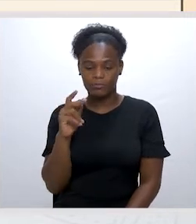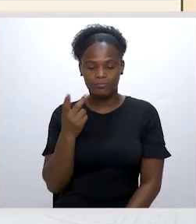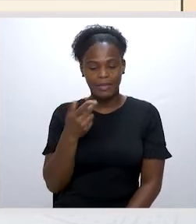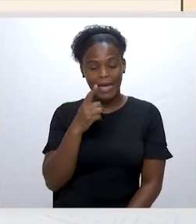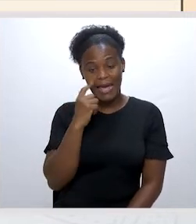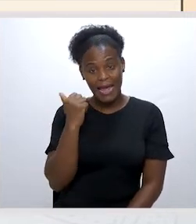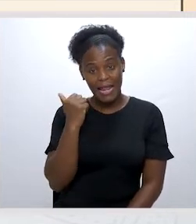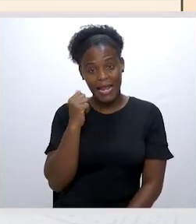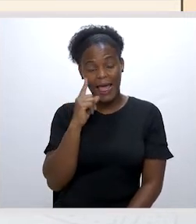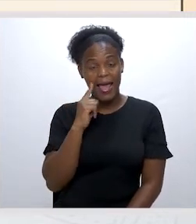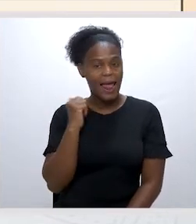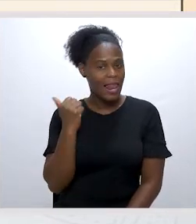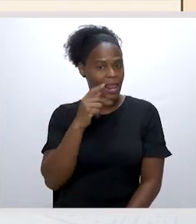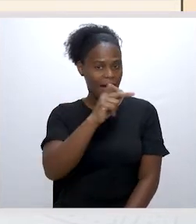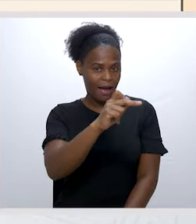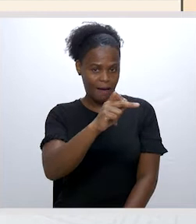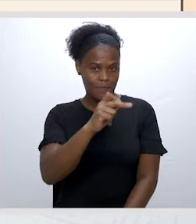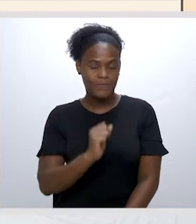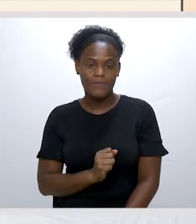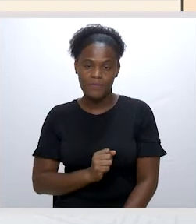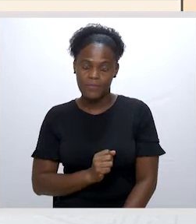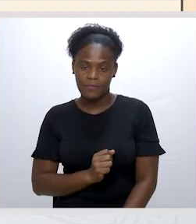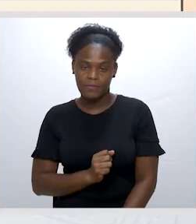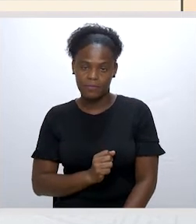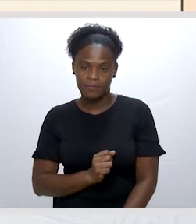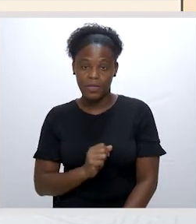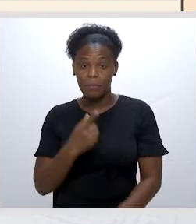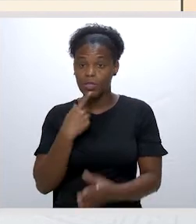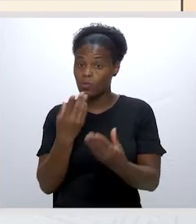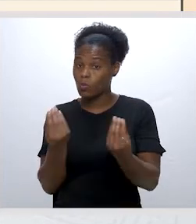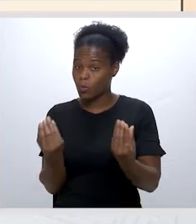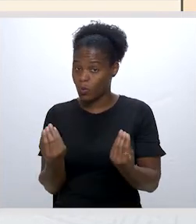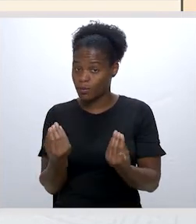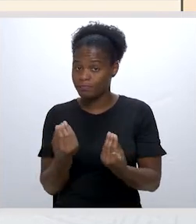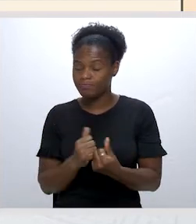a ou elle a. Au pluriel,